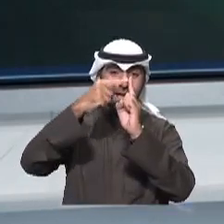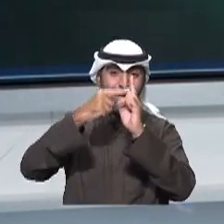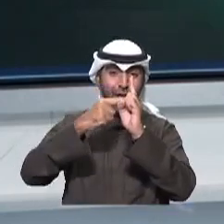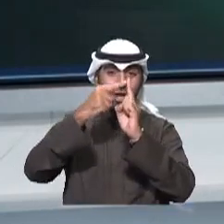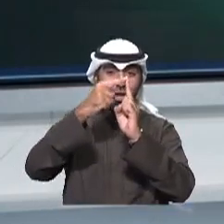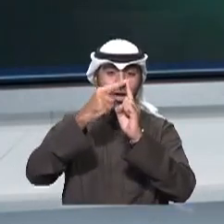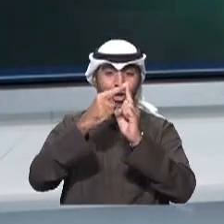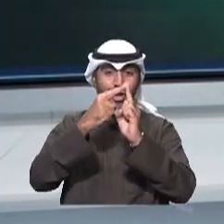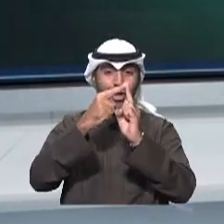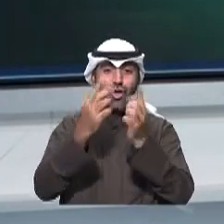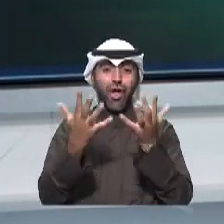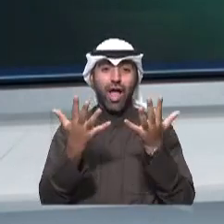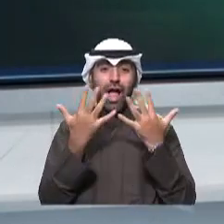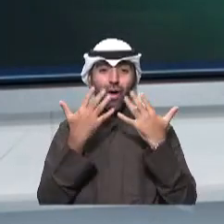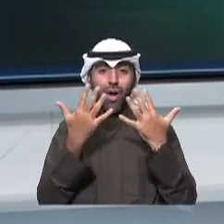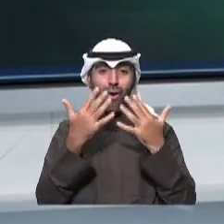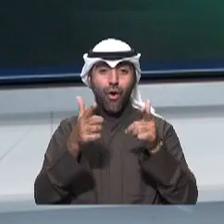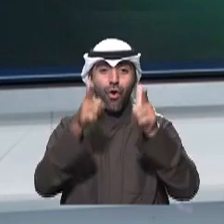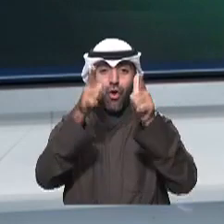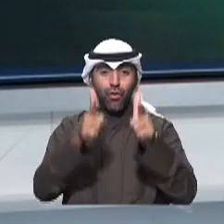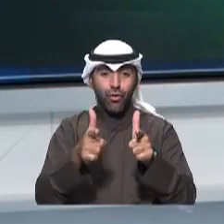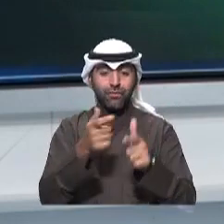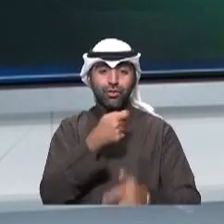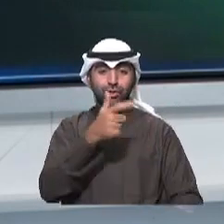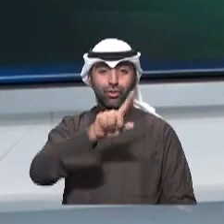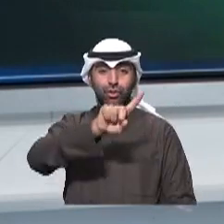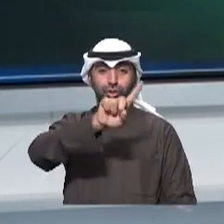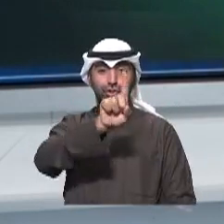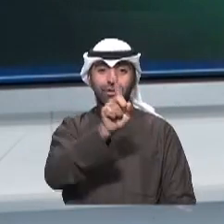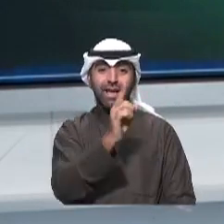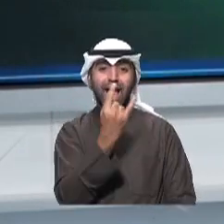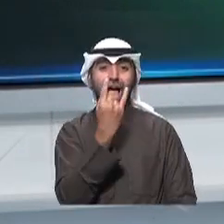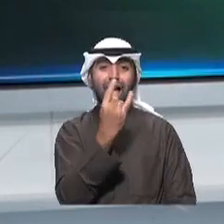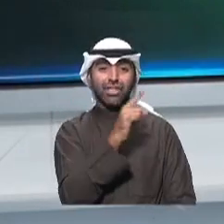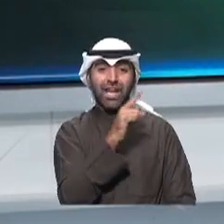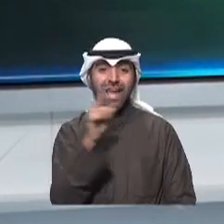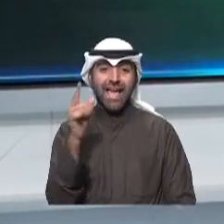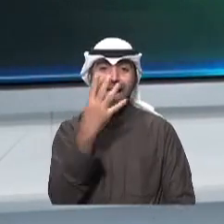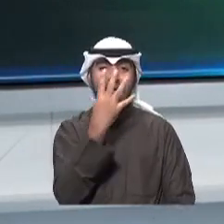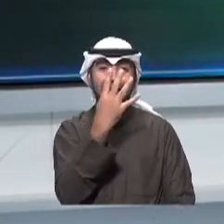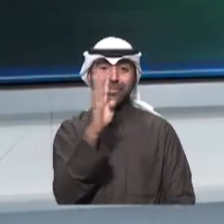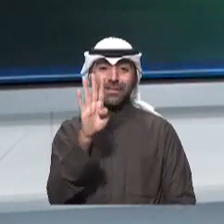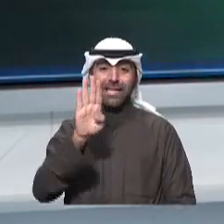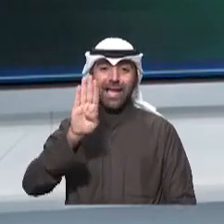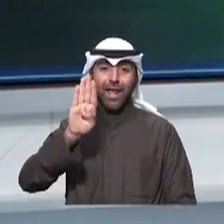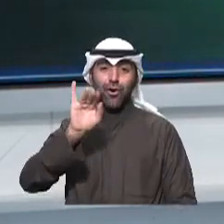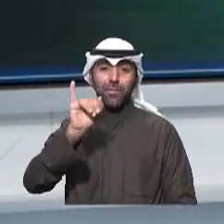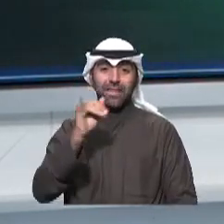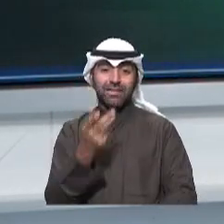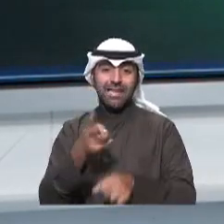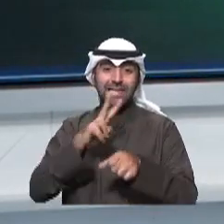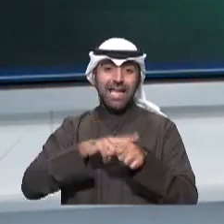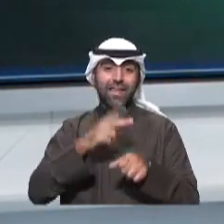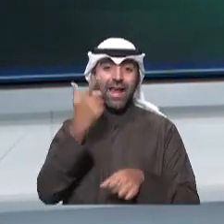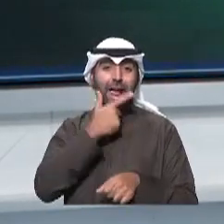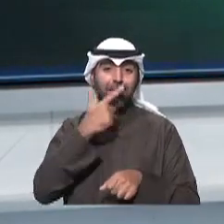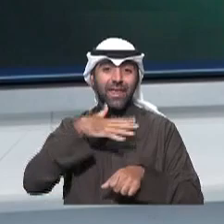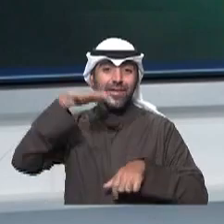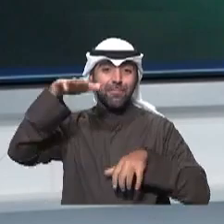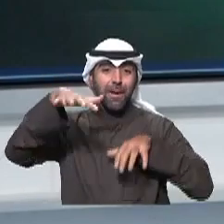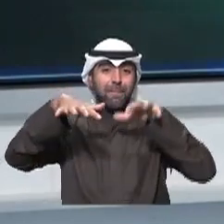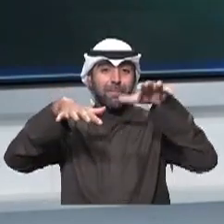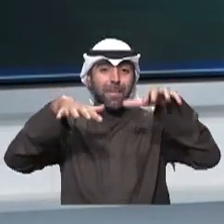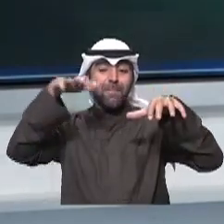إلى 40 كيلومتر في الساعة، وتظهر بعض السحب المتفرقة. وأيضا أعزائي المشاهدين، درجات الحرارة الصغرى المسجلة لهذا